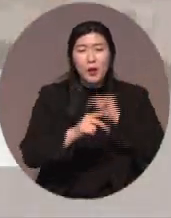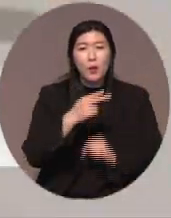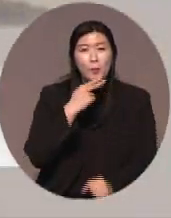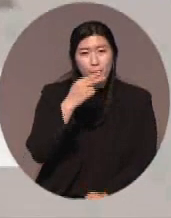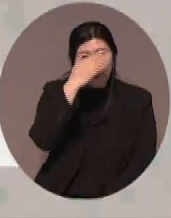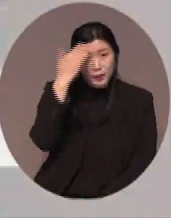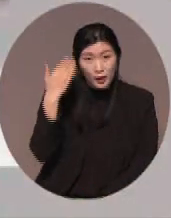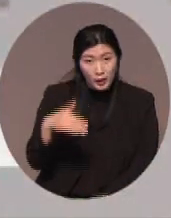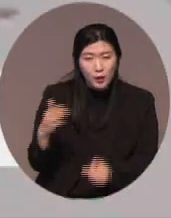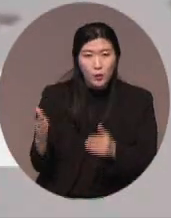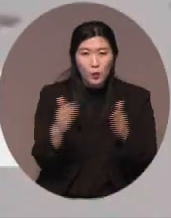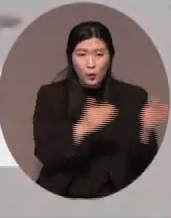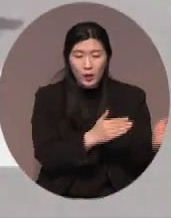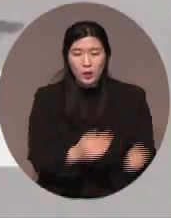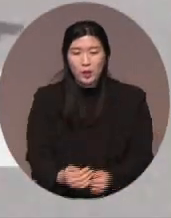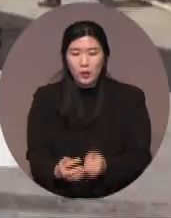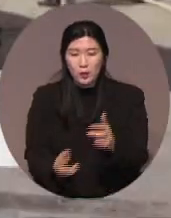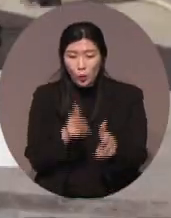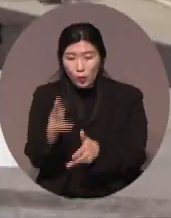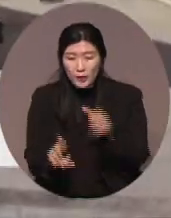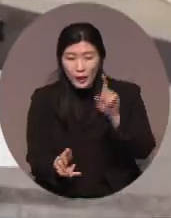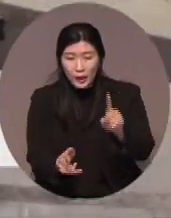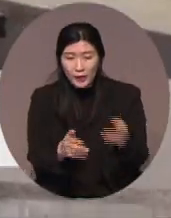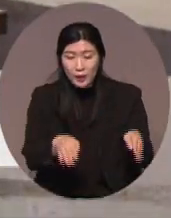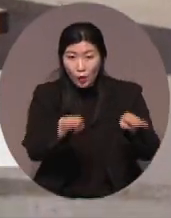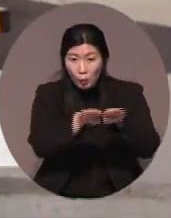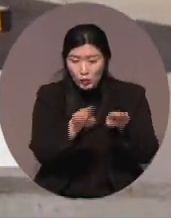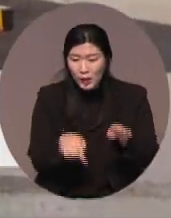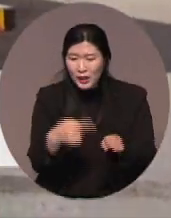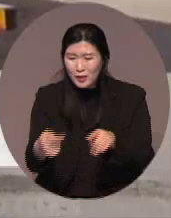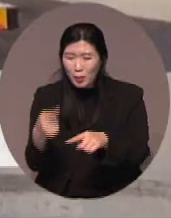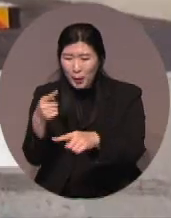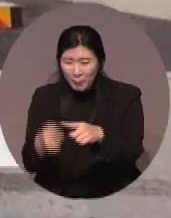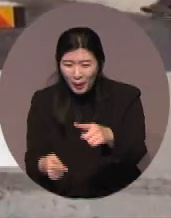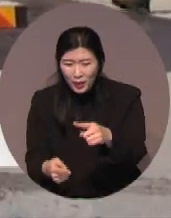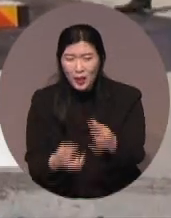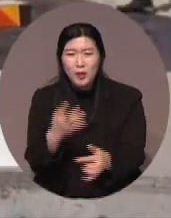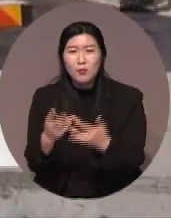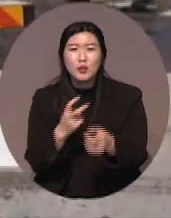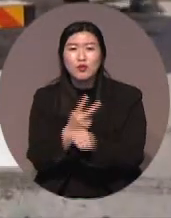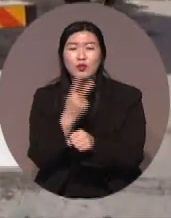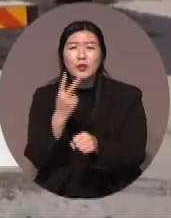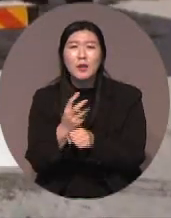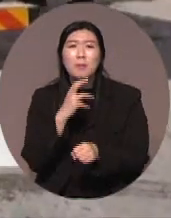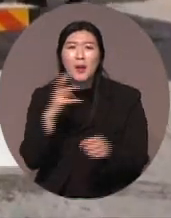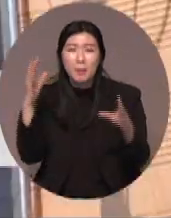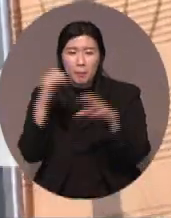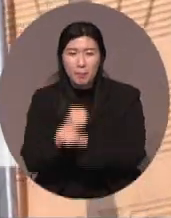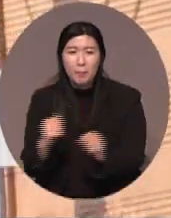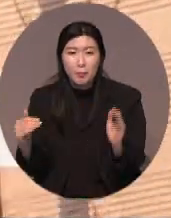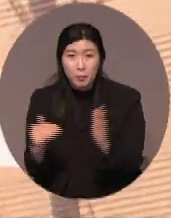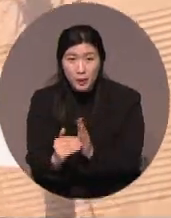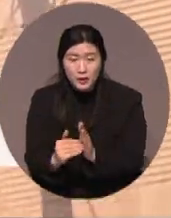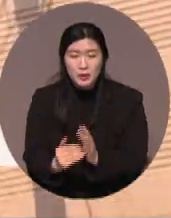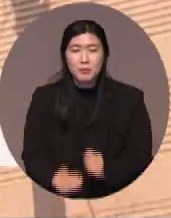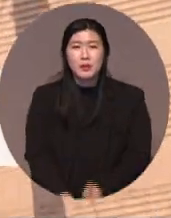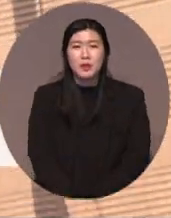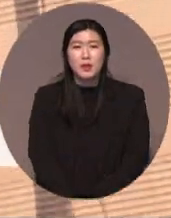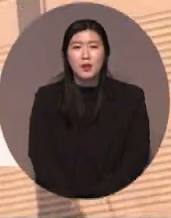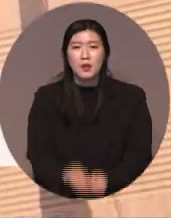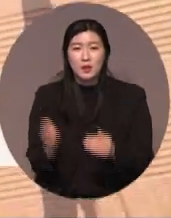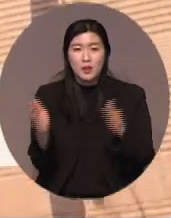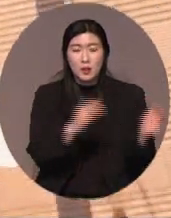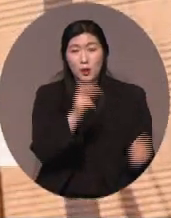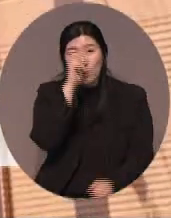없었고 불은 공장 한동 전체와 나머지 한동 일부를 태우고 2시간 반만에 꺼졌습니다 오후